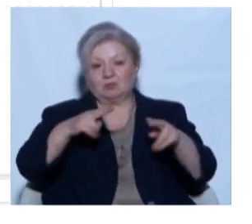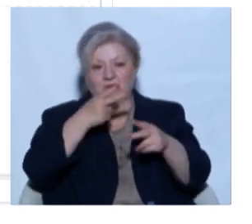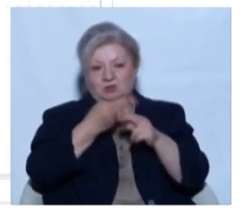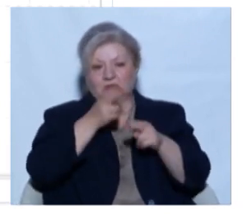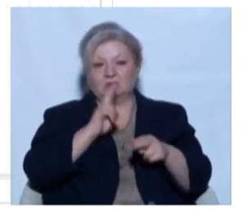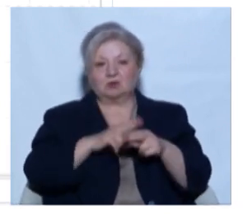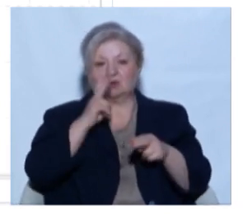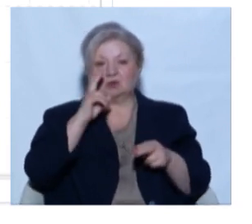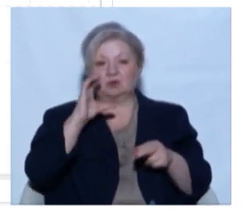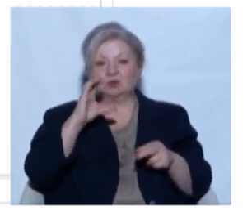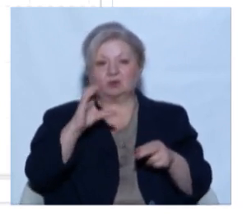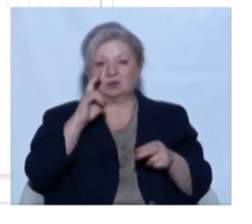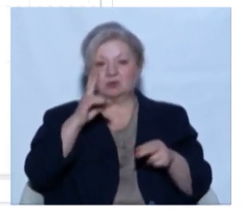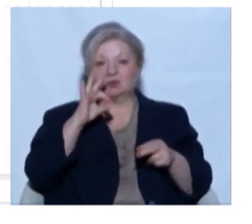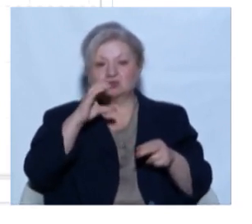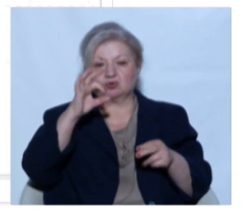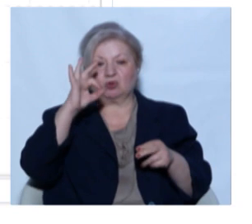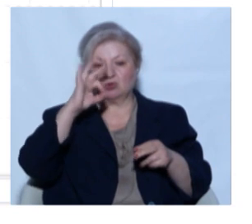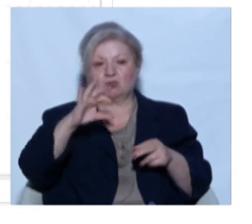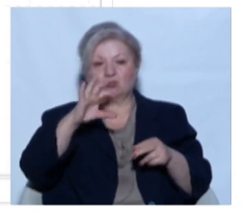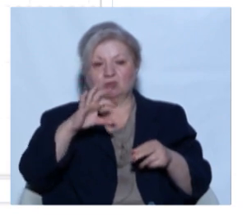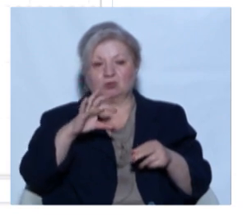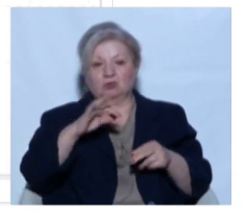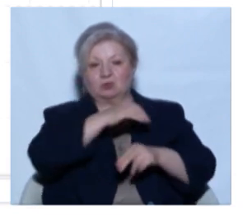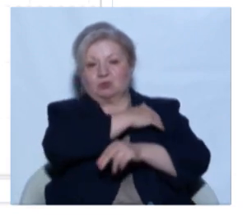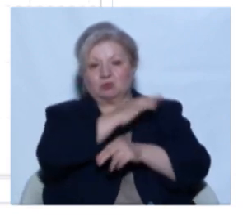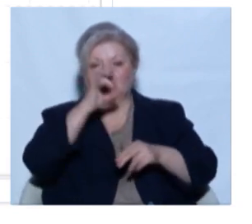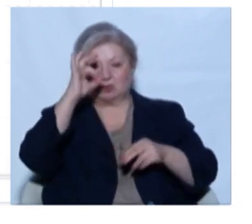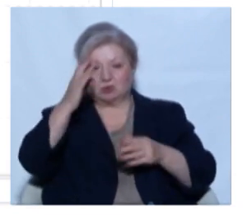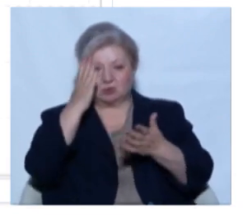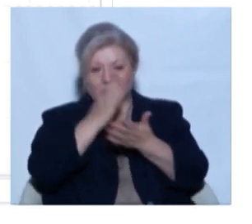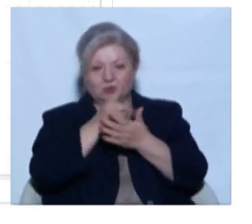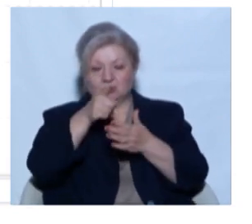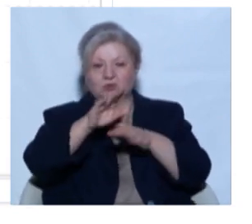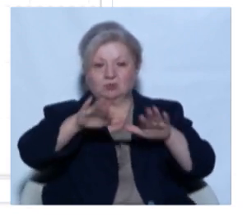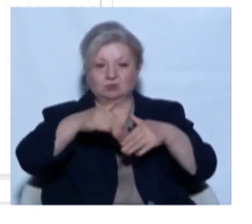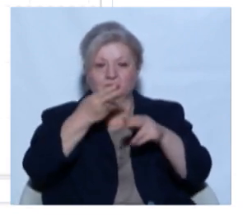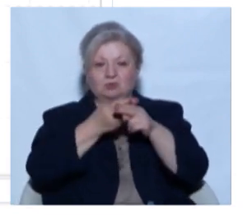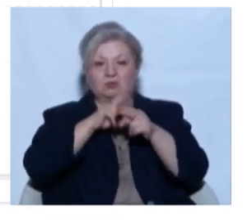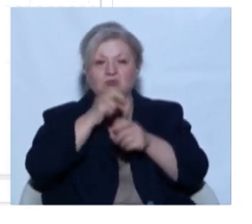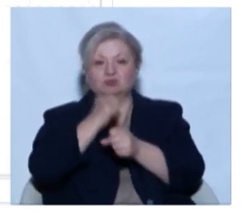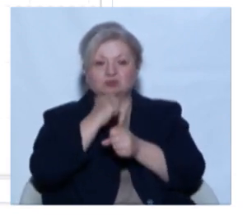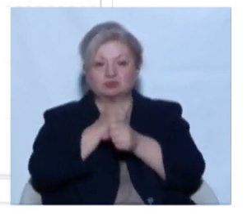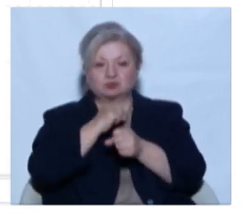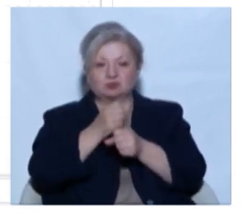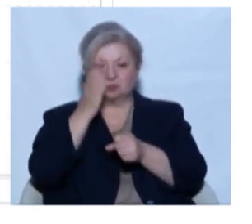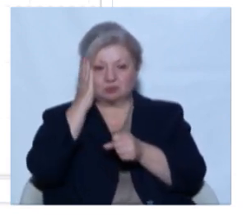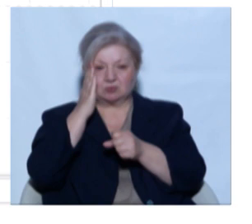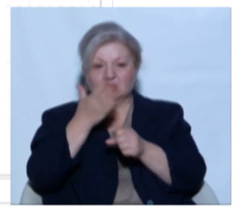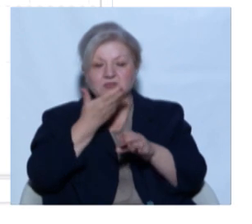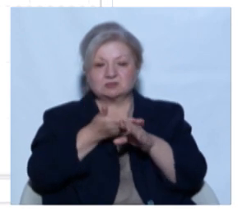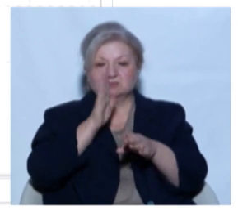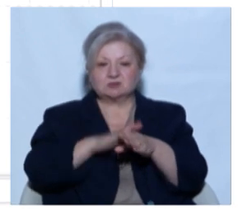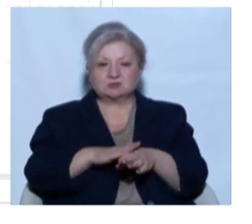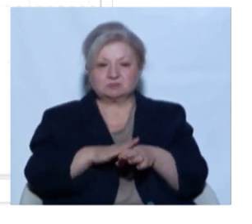აქედან გამომდინარე, კოსინუსი 0 გრადუსზე ერთი სტოლია, ეს წევრი ჩვენ აღარ გვაქვს, ამიტომ